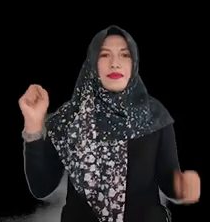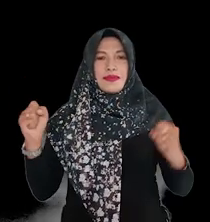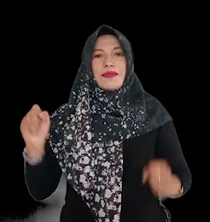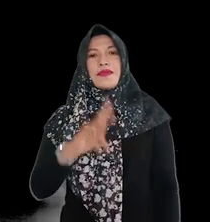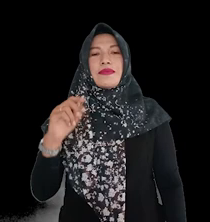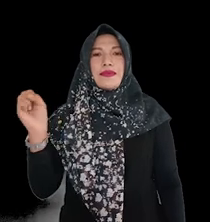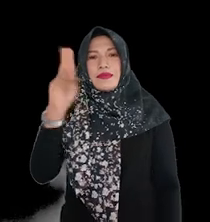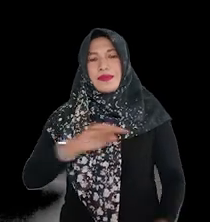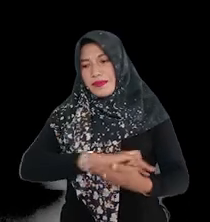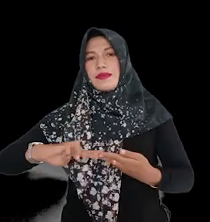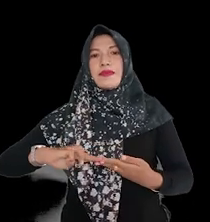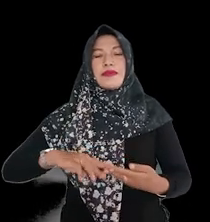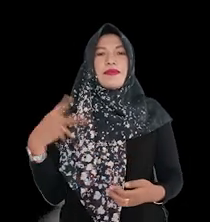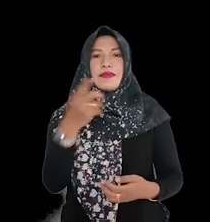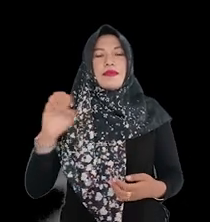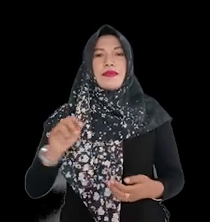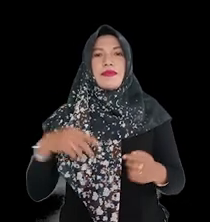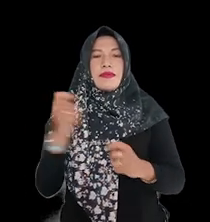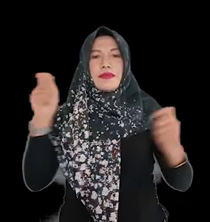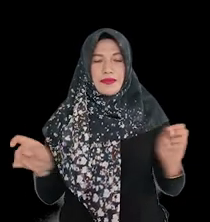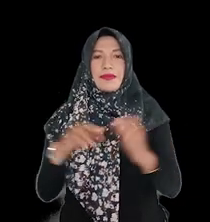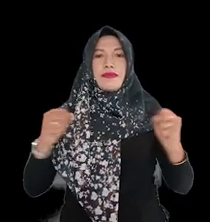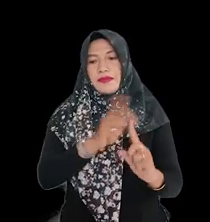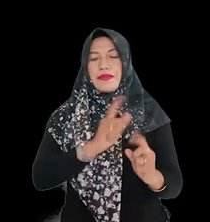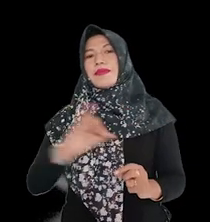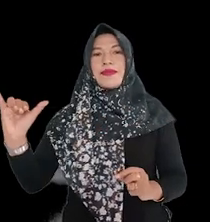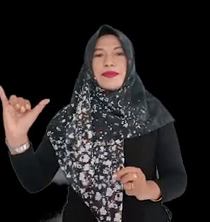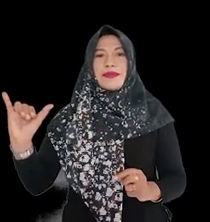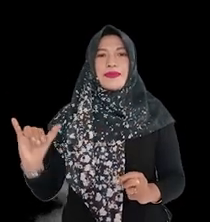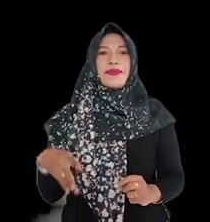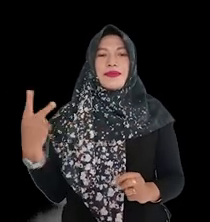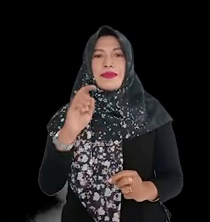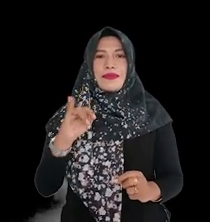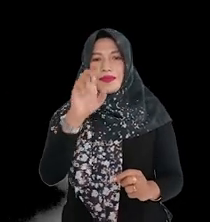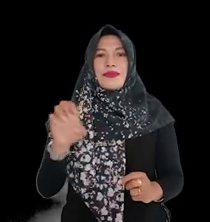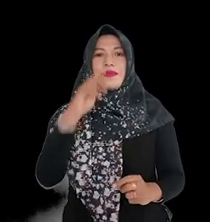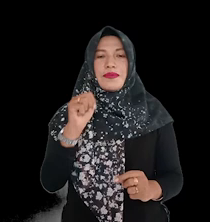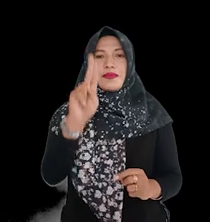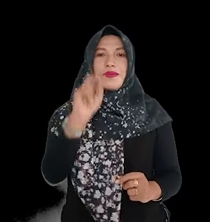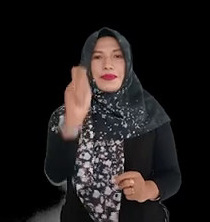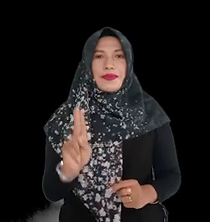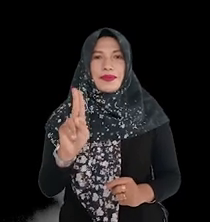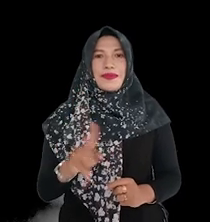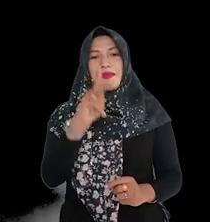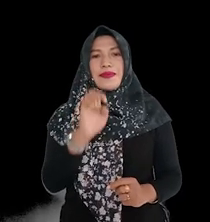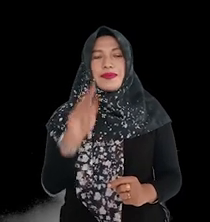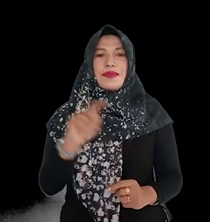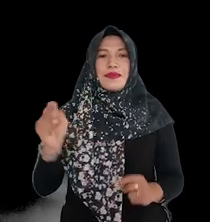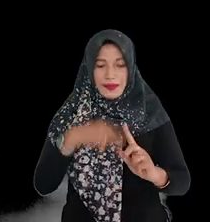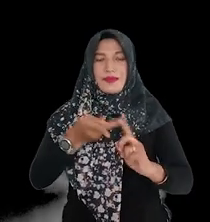medis komite perawatan komite tenaga kesehatan lainnya komite mutu